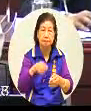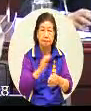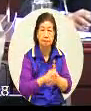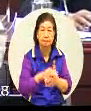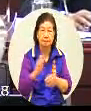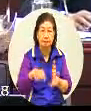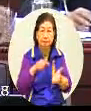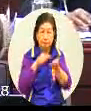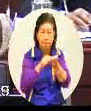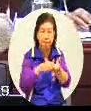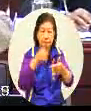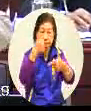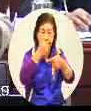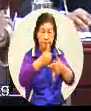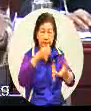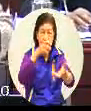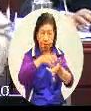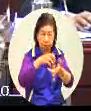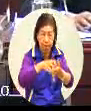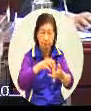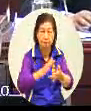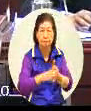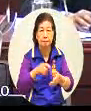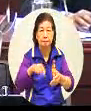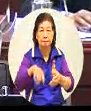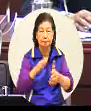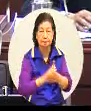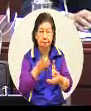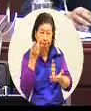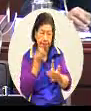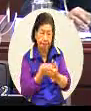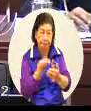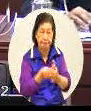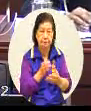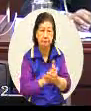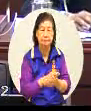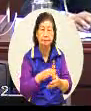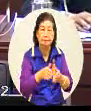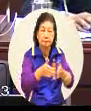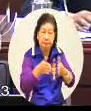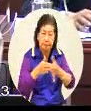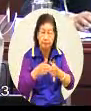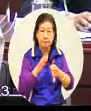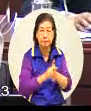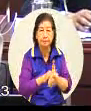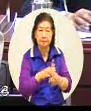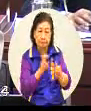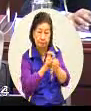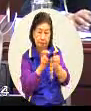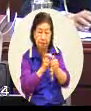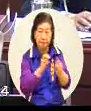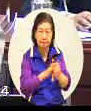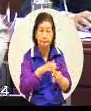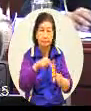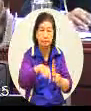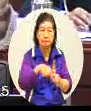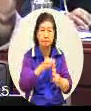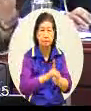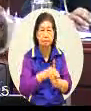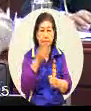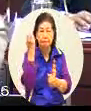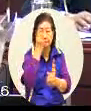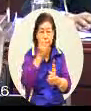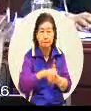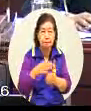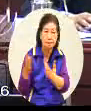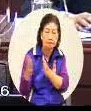造的时候，我们一定会很严格给他要求，在这个部分，我们会继续给李议员知道，让李议